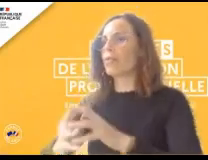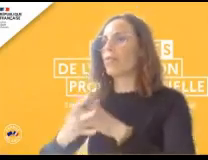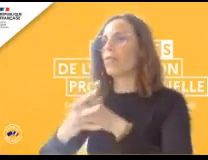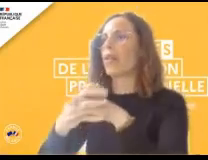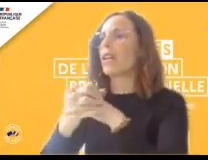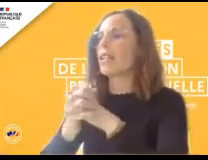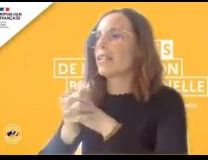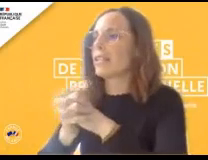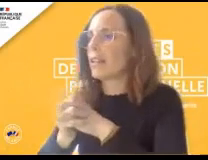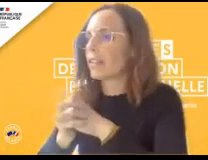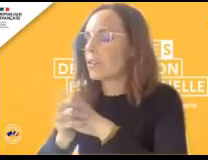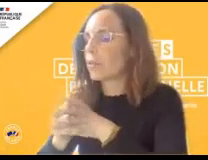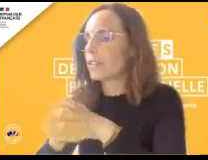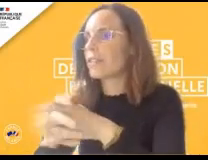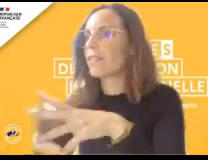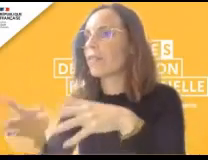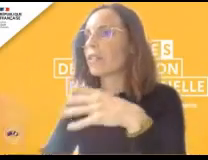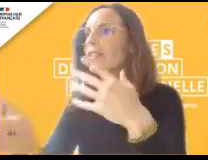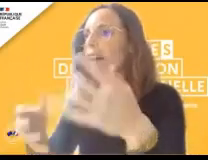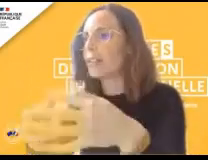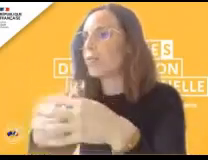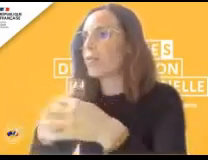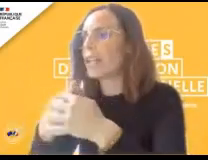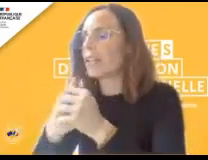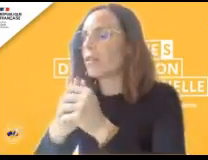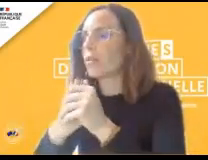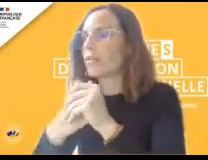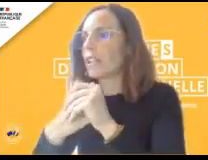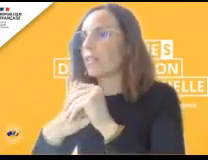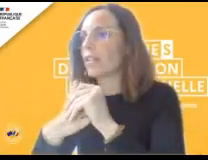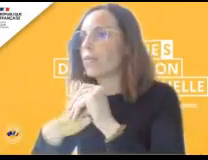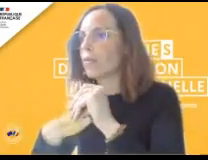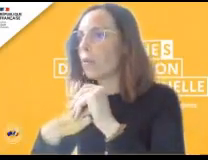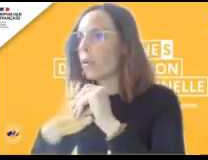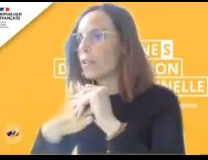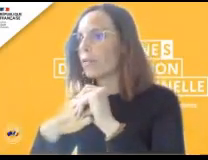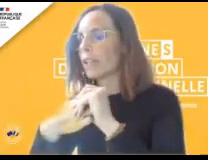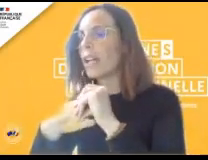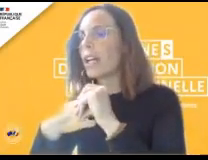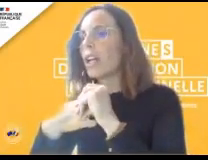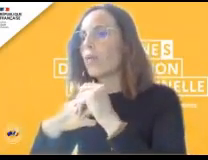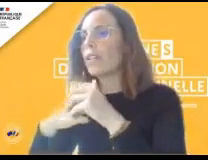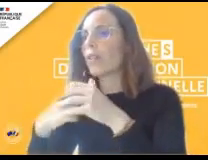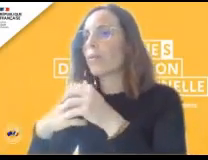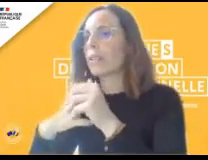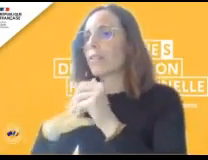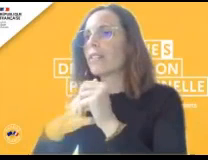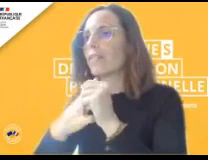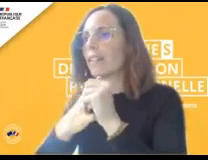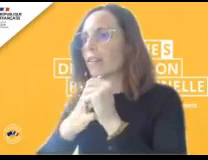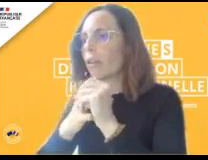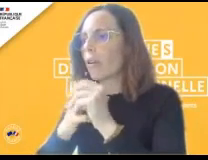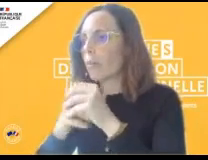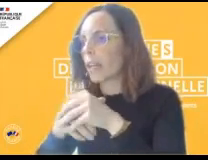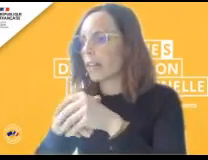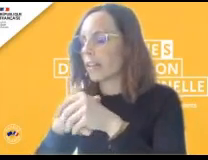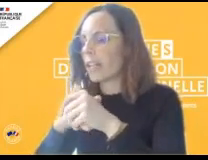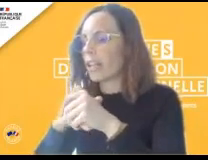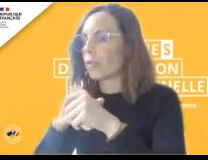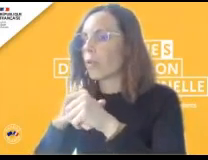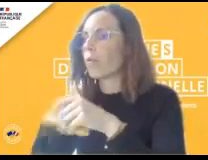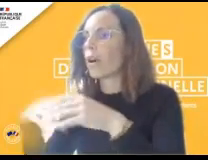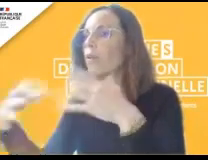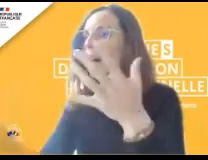compétences puisque c'est un dispositif qui va venir s'articuler avec le conseil en évolution professionnelle. Le bilan de compétences est 24 heures en